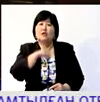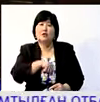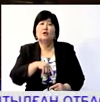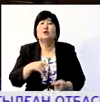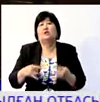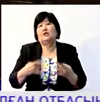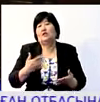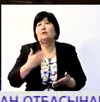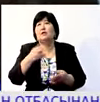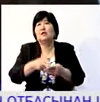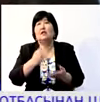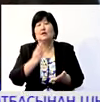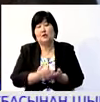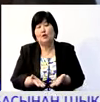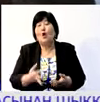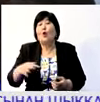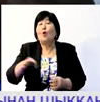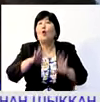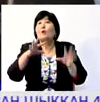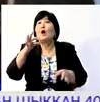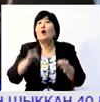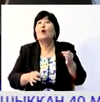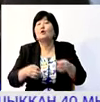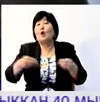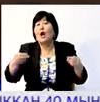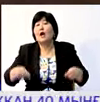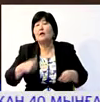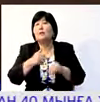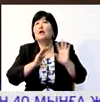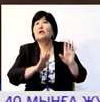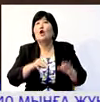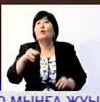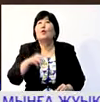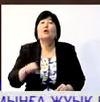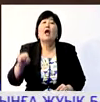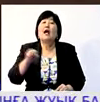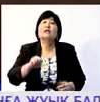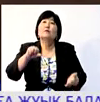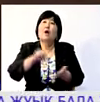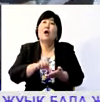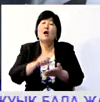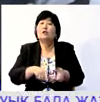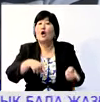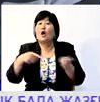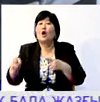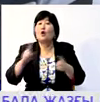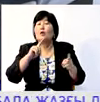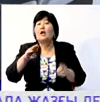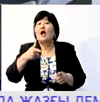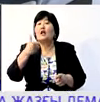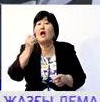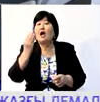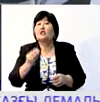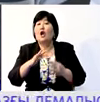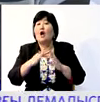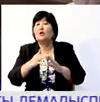әсерін тигізбей қоймайды. Облыс бойынша соттар әкімшісі басшысының орынбасары Мөлдір Асанованың қатысуымен өткен көшпелі жиын Жалағаш ауданында